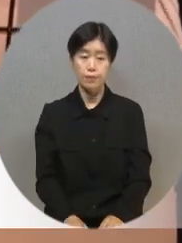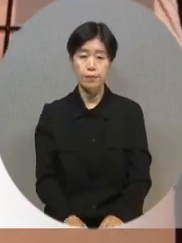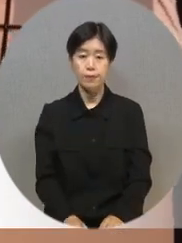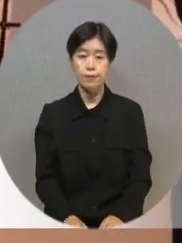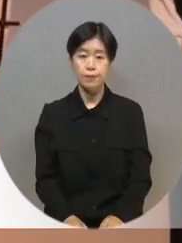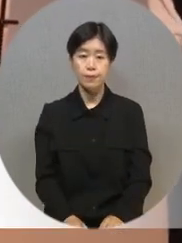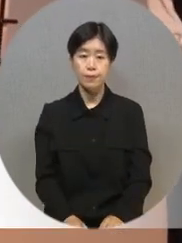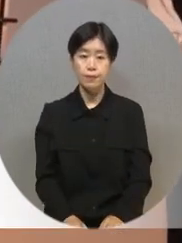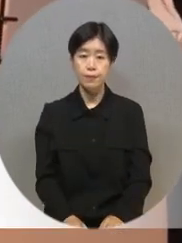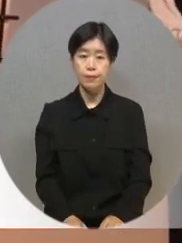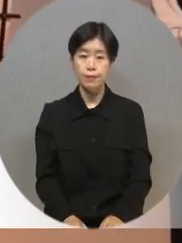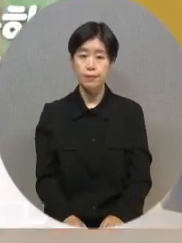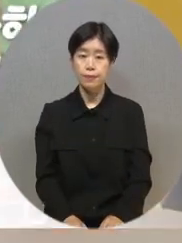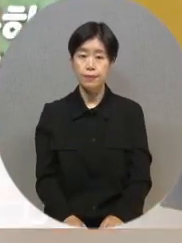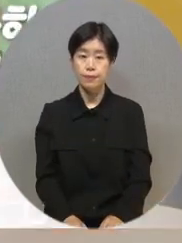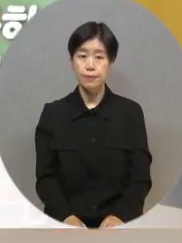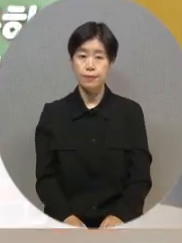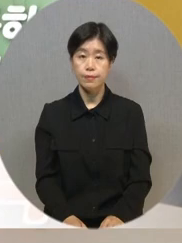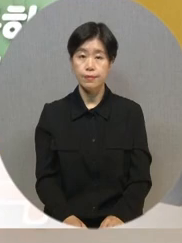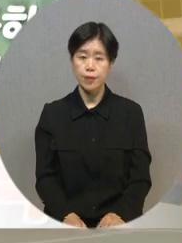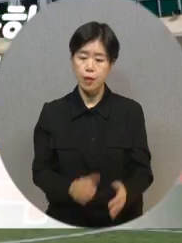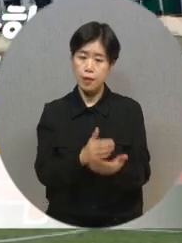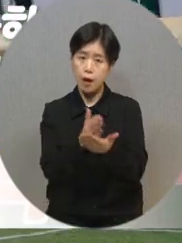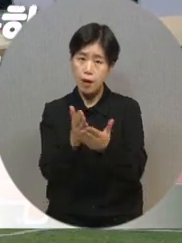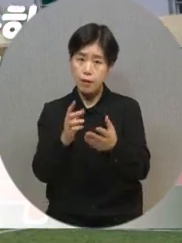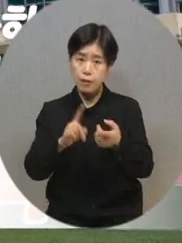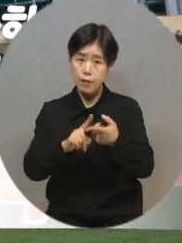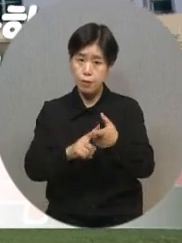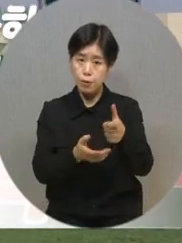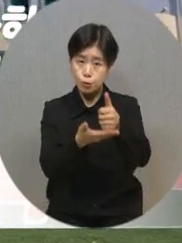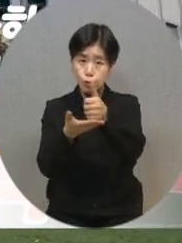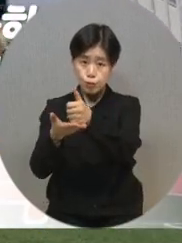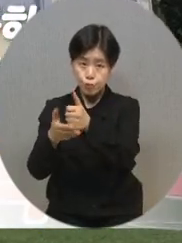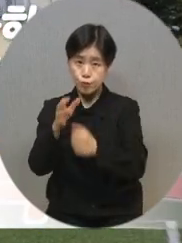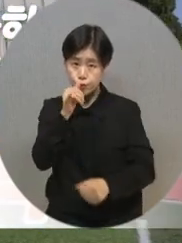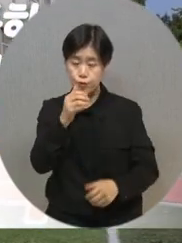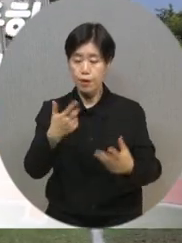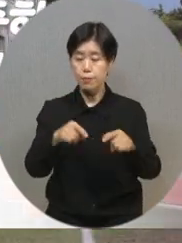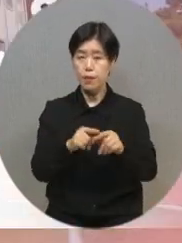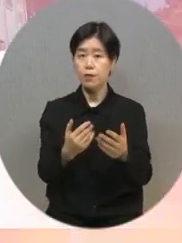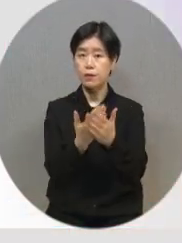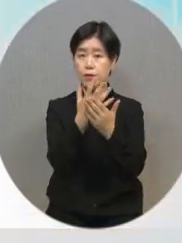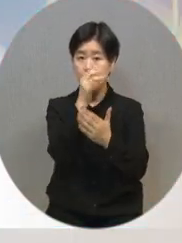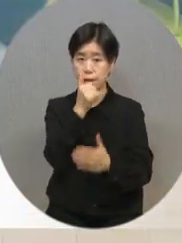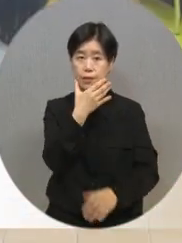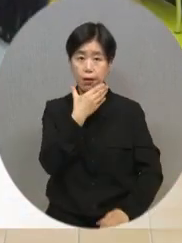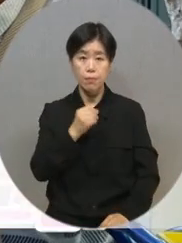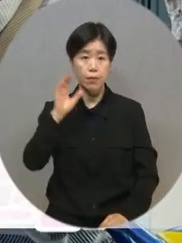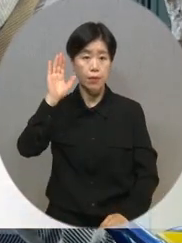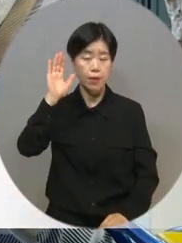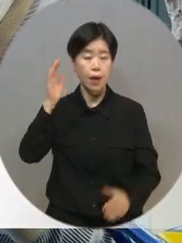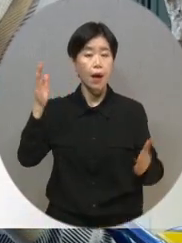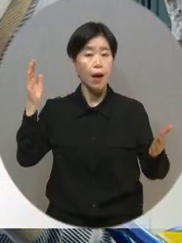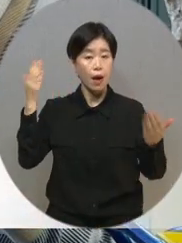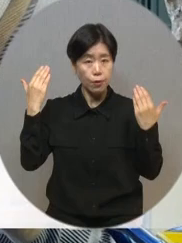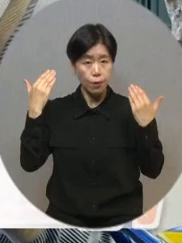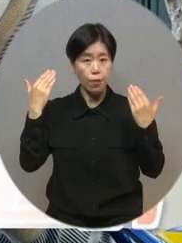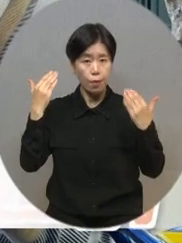조직 네트워크입니다. 다양성을 존중하고 함께 성장하는 행복한 학교를 비전으로 두고